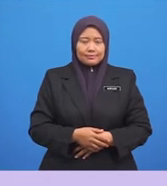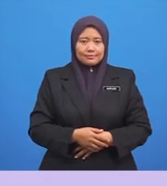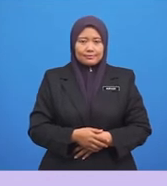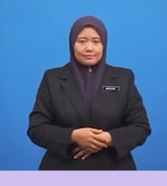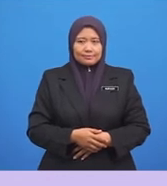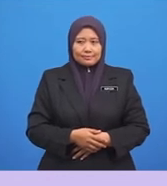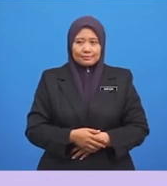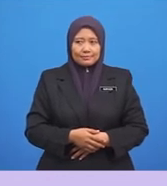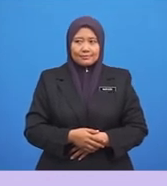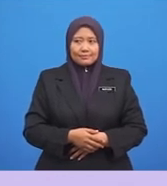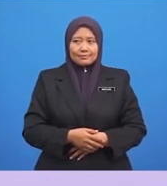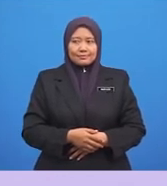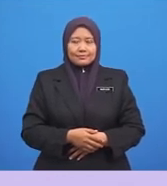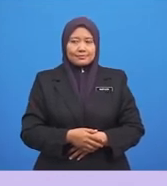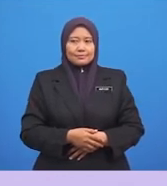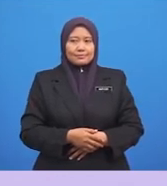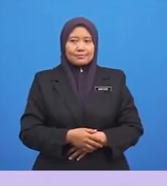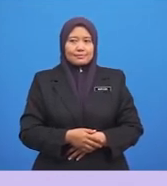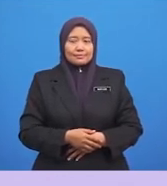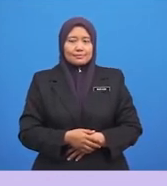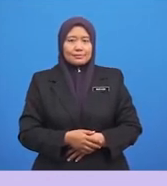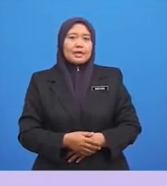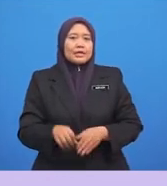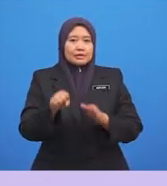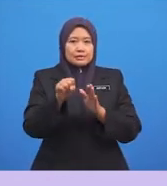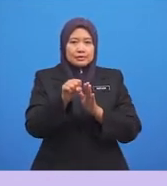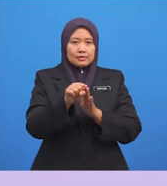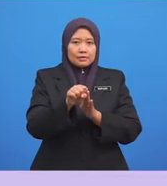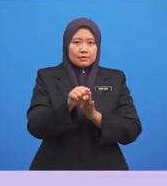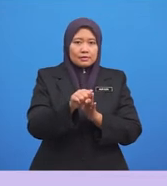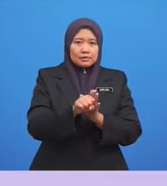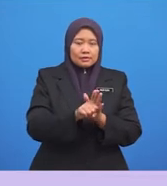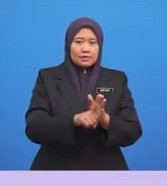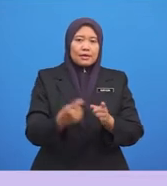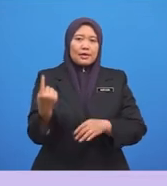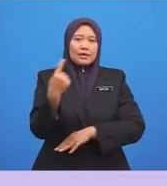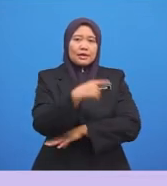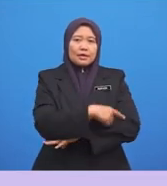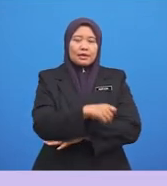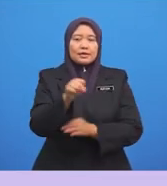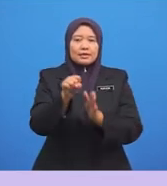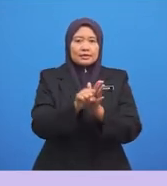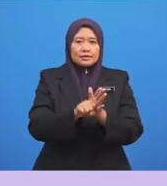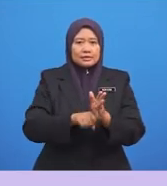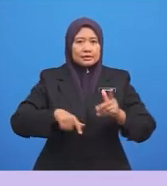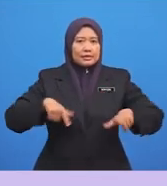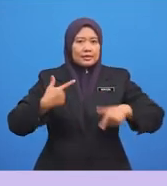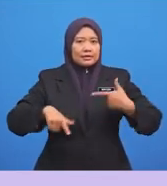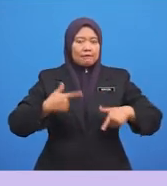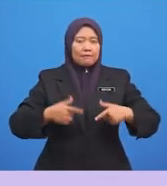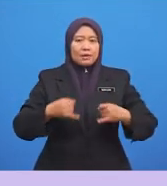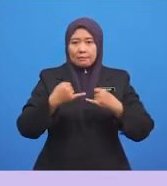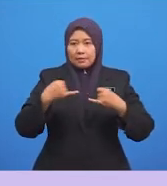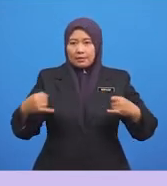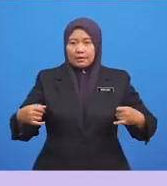Betul. Tepat sekali. Tahniah. Jawapannya ialah sehari selembar benang lama-lama menjadi